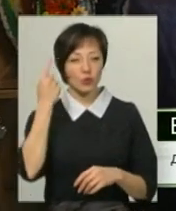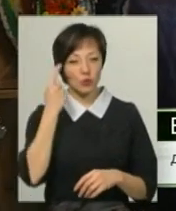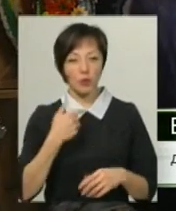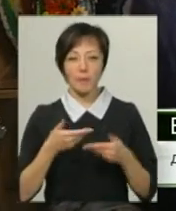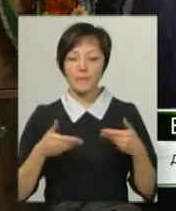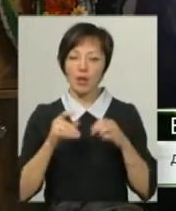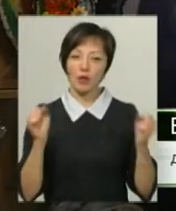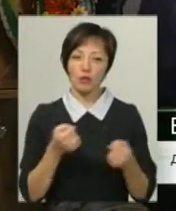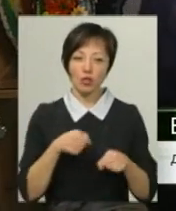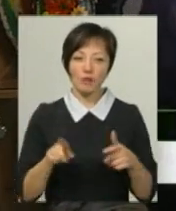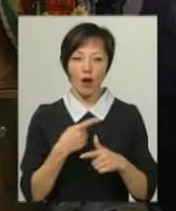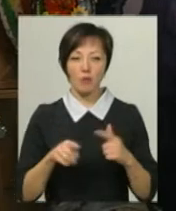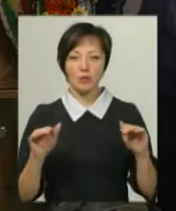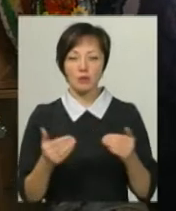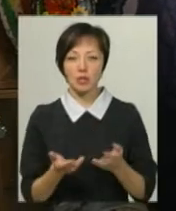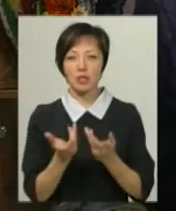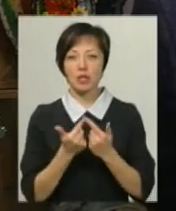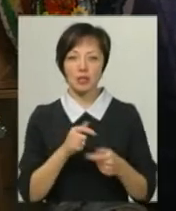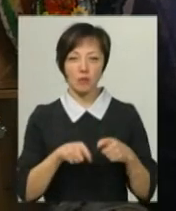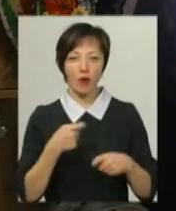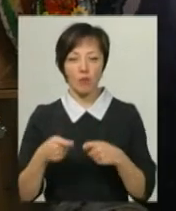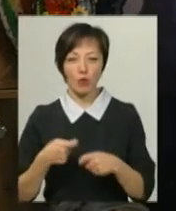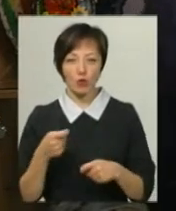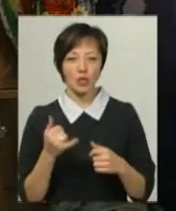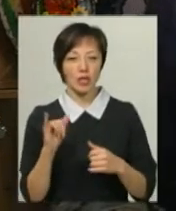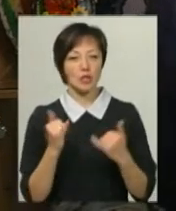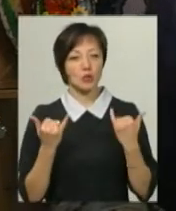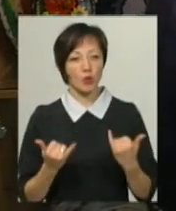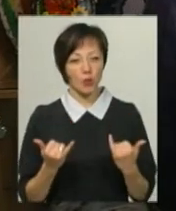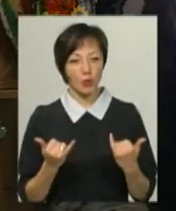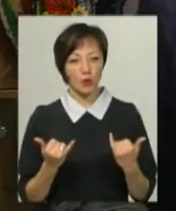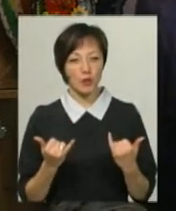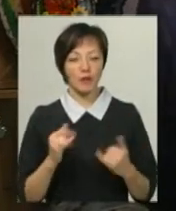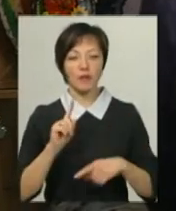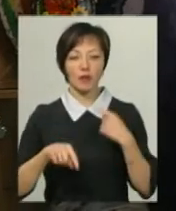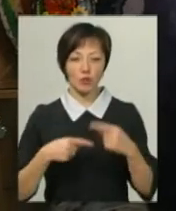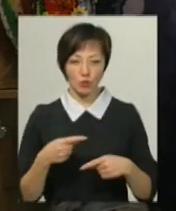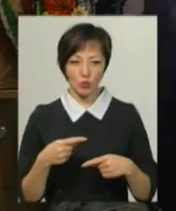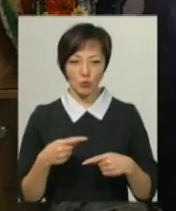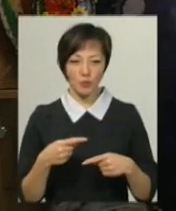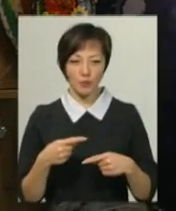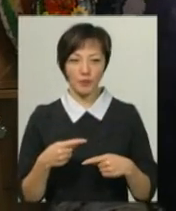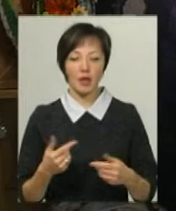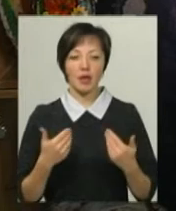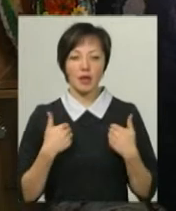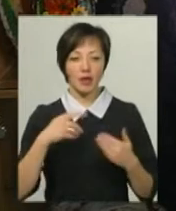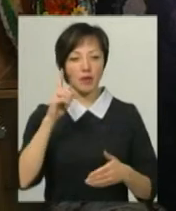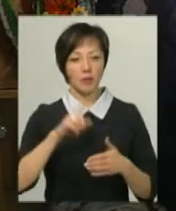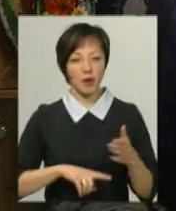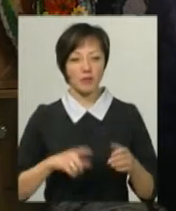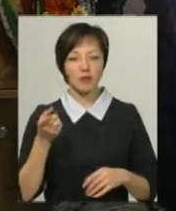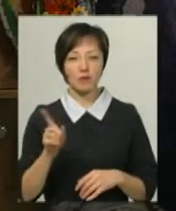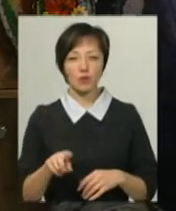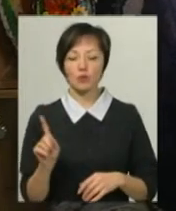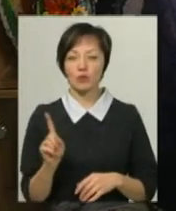неможливому або зменшимо кількість правопорушень і сьогодні, і в наступному. Я переконую в тому, що